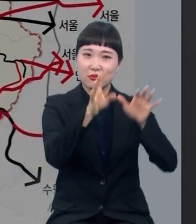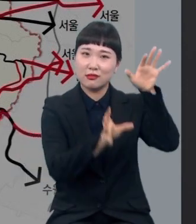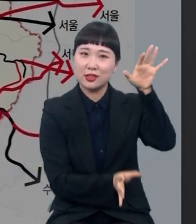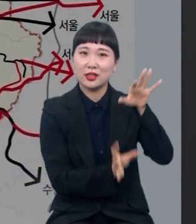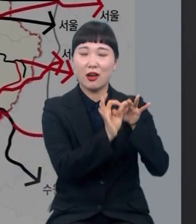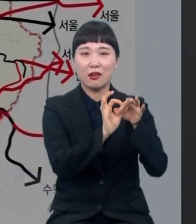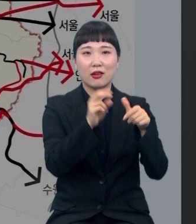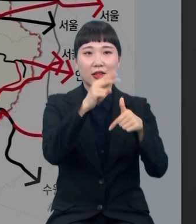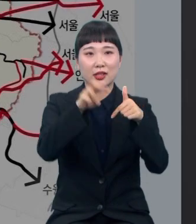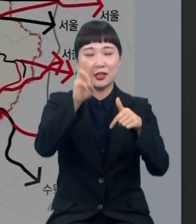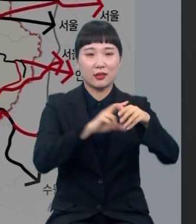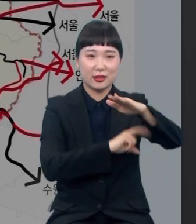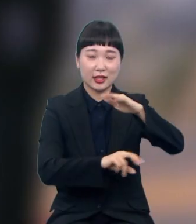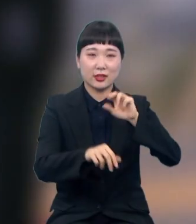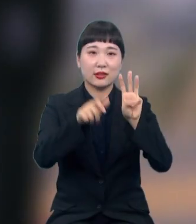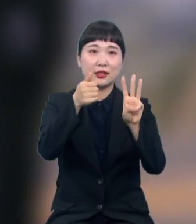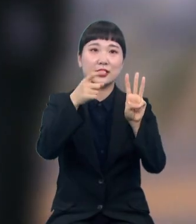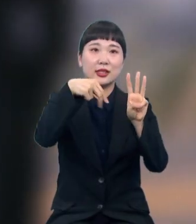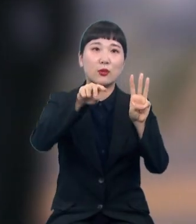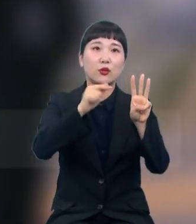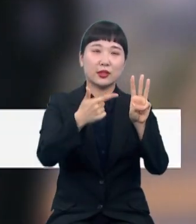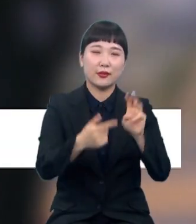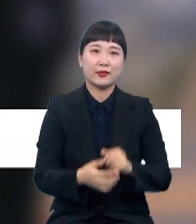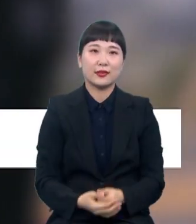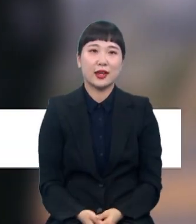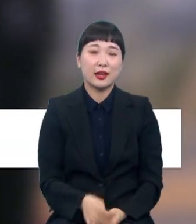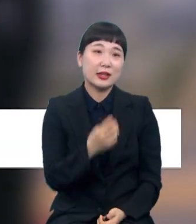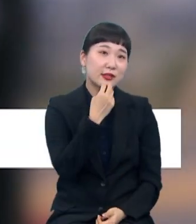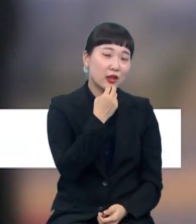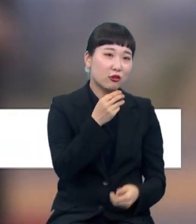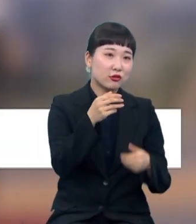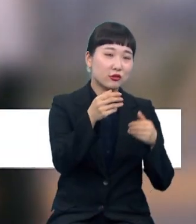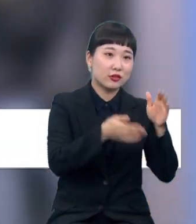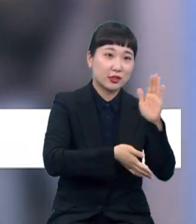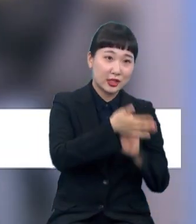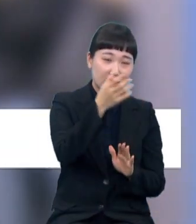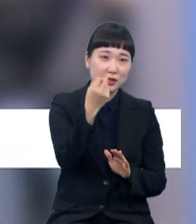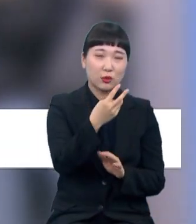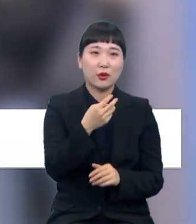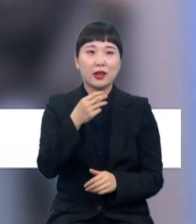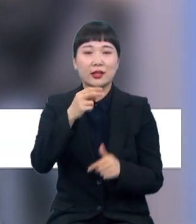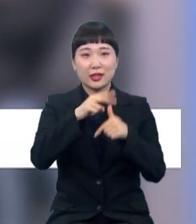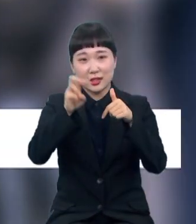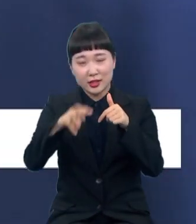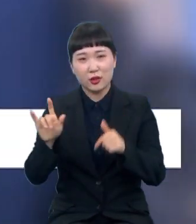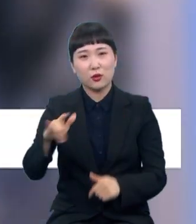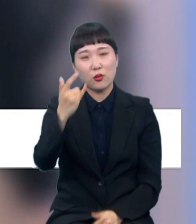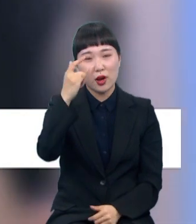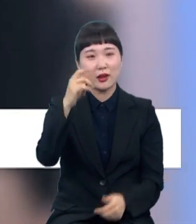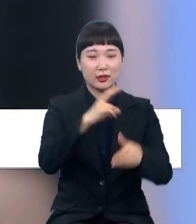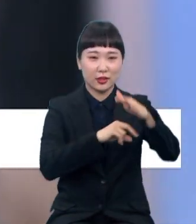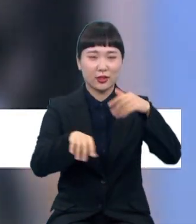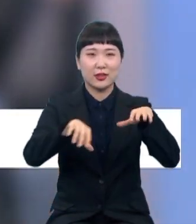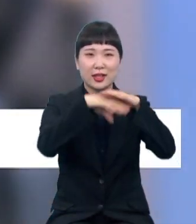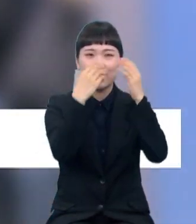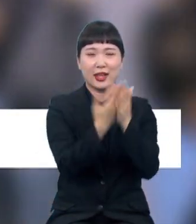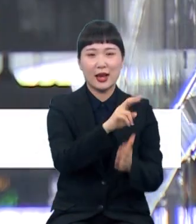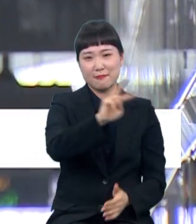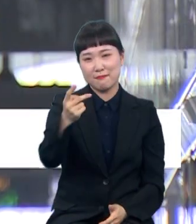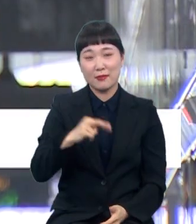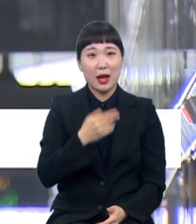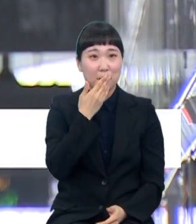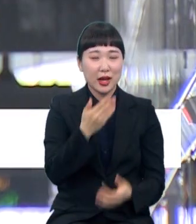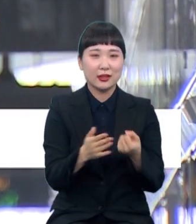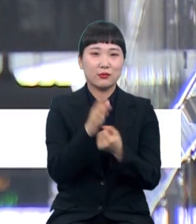인천지하철 3호선입니다. 서울지하철과 인천지하철, 공항철도 등과 환승할 수 있어 원도심 교통망을 개선하는